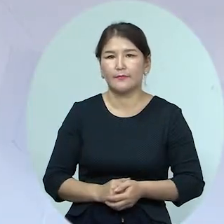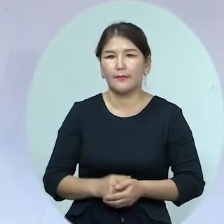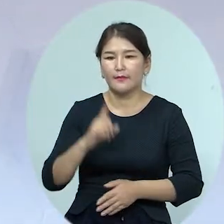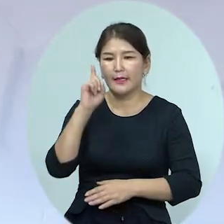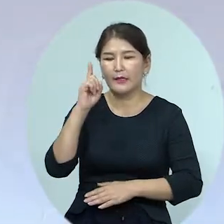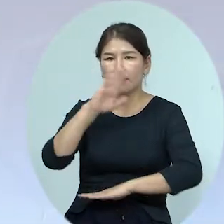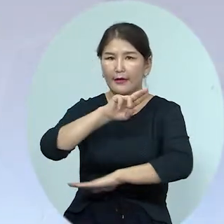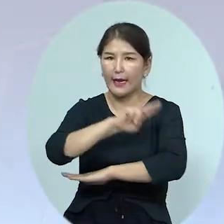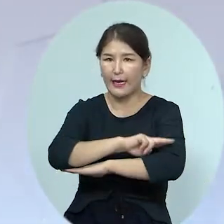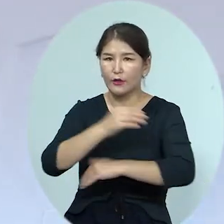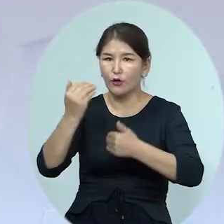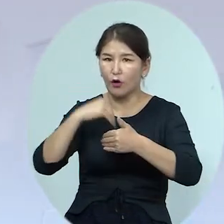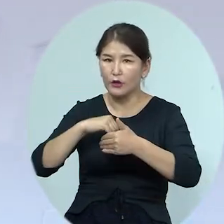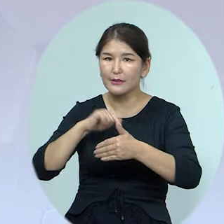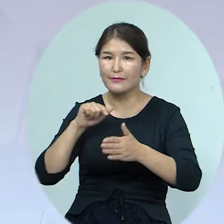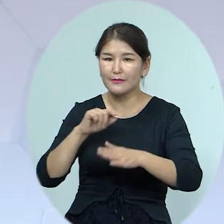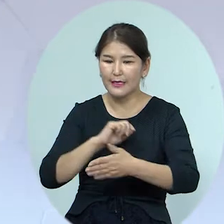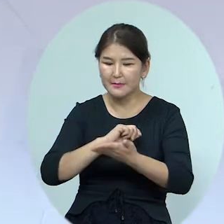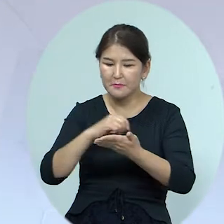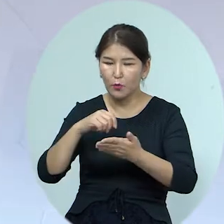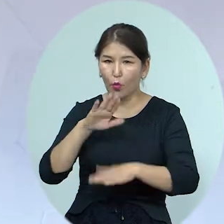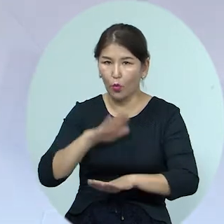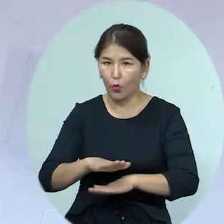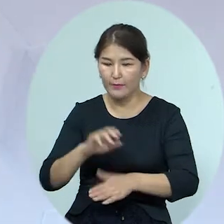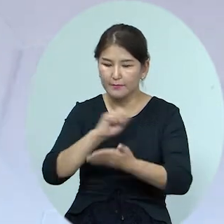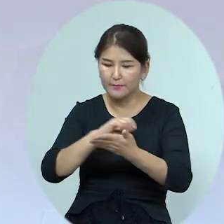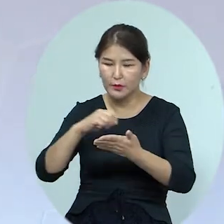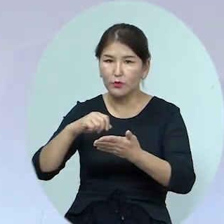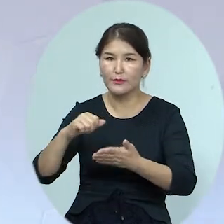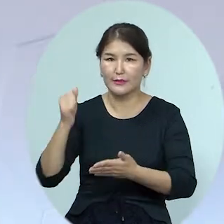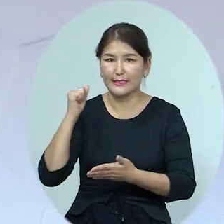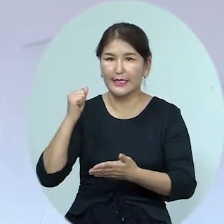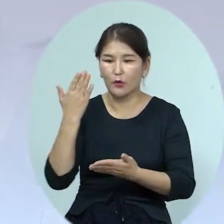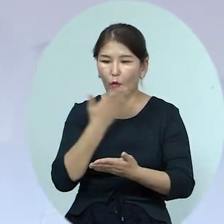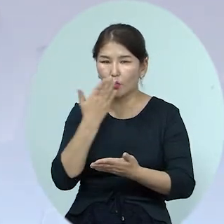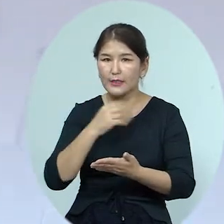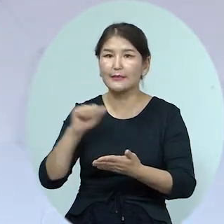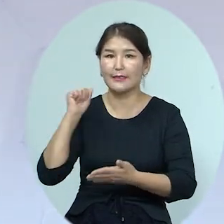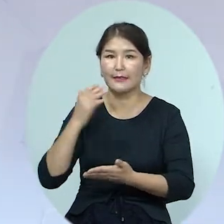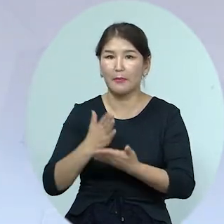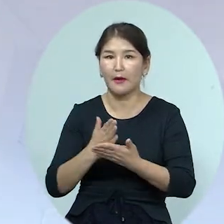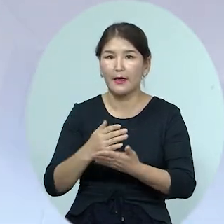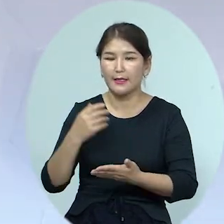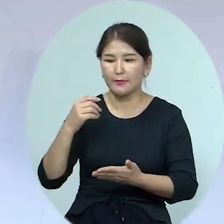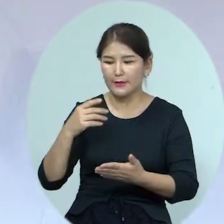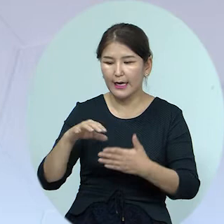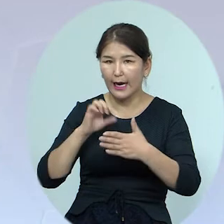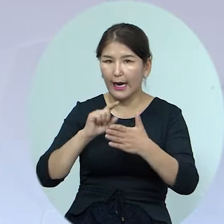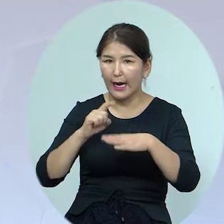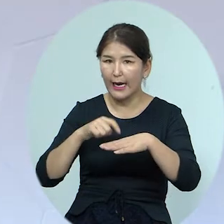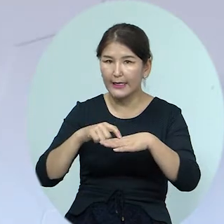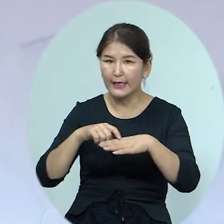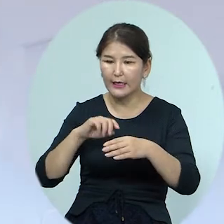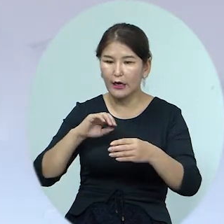сургуулийн 1-р ангид орсон цагаас хүүхэд бичиг үсэгт суралцаж гарын нарийн чимхлүүр хөдөлгөөн нь илүү сайн хөгжиж